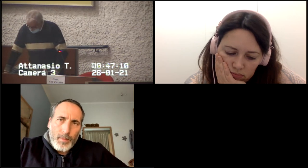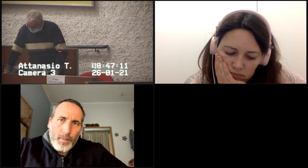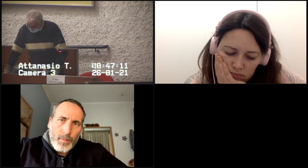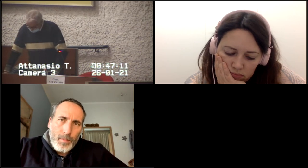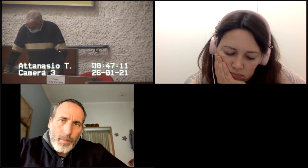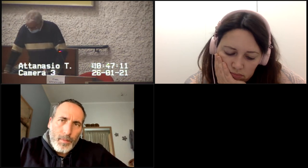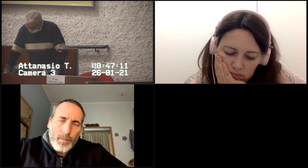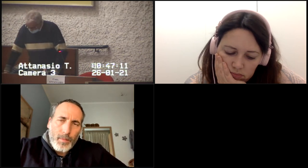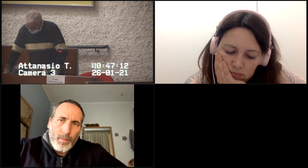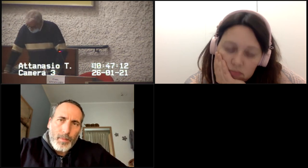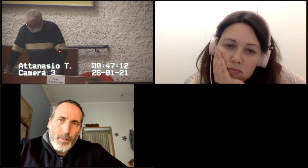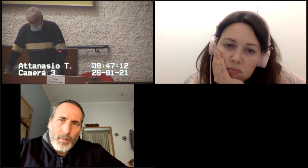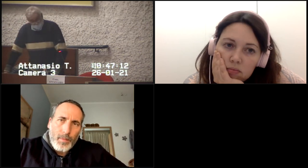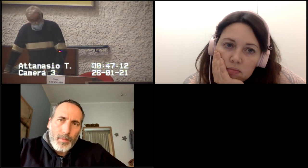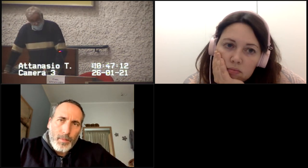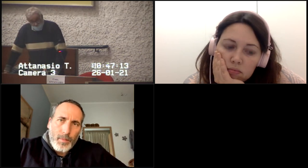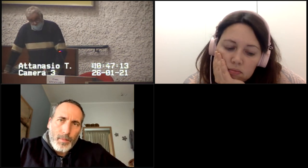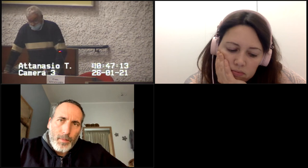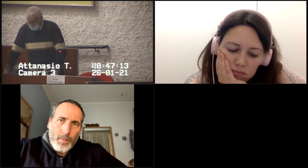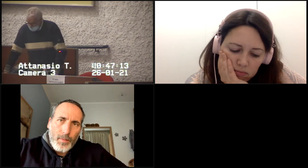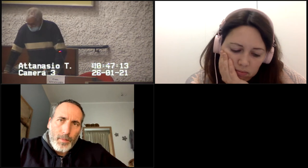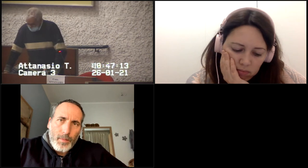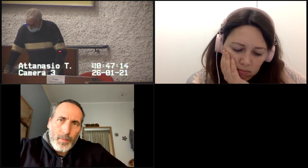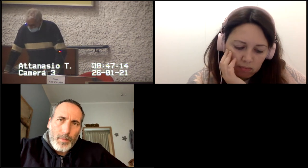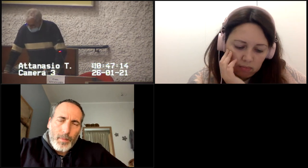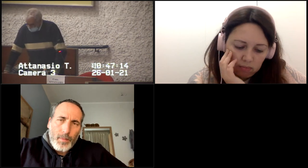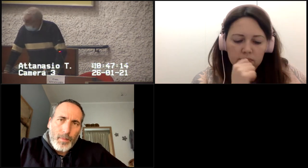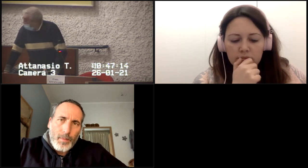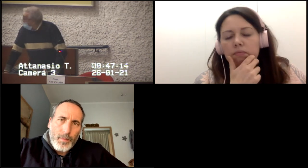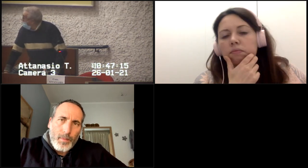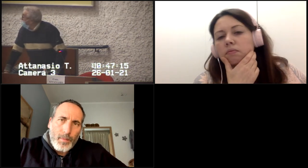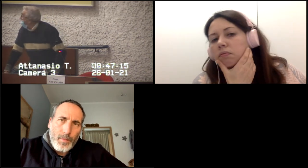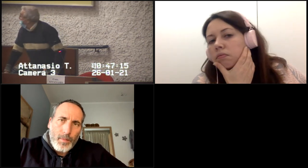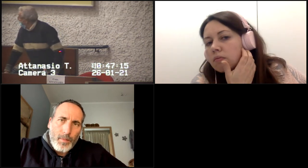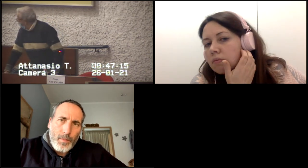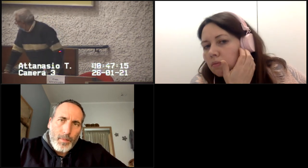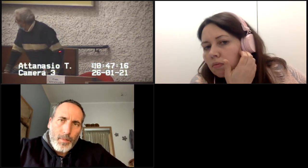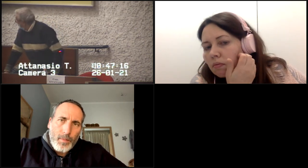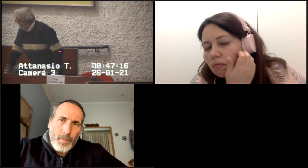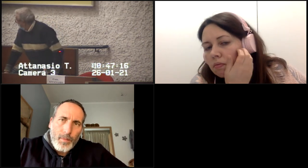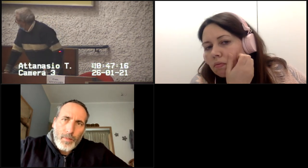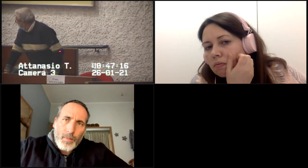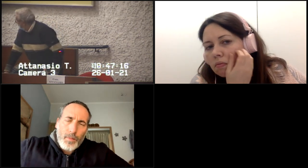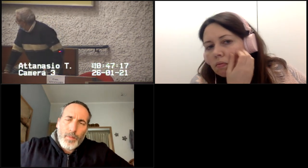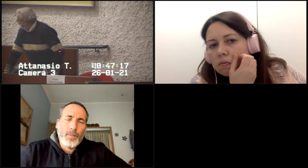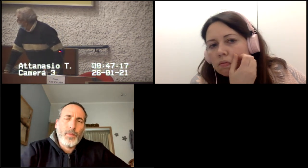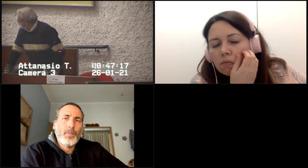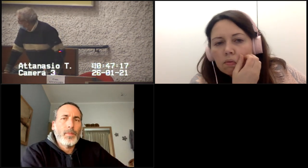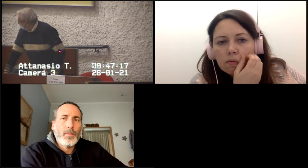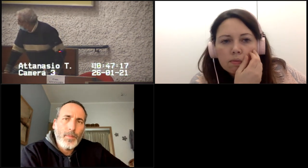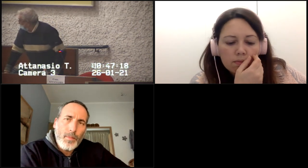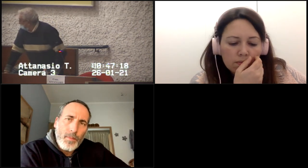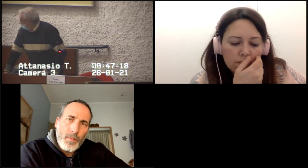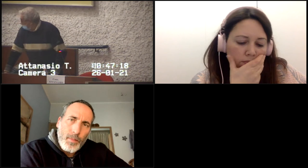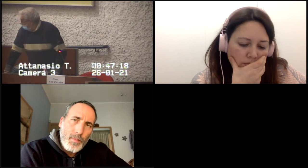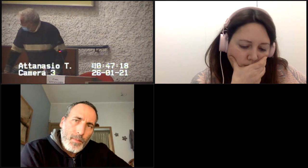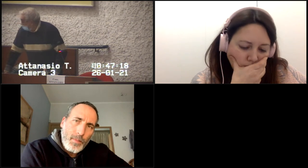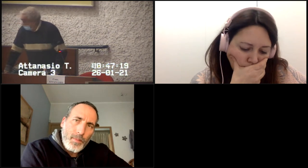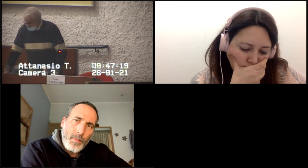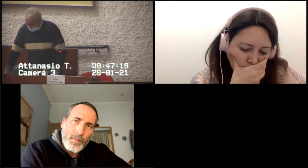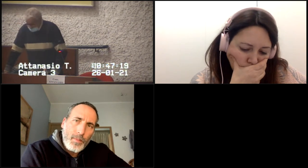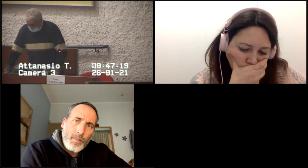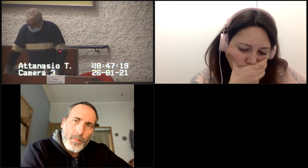presentato questa mozione. E l'abbiamo condivisa tutta la maggioranza, giustamente,